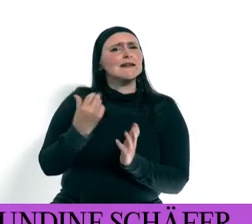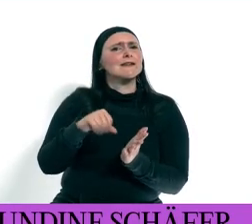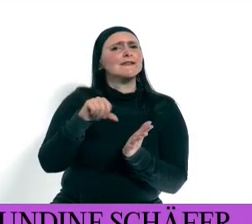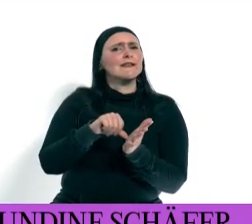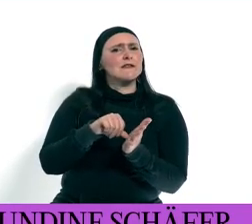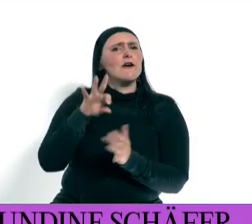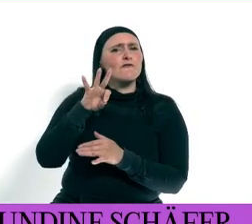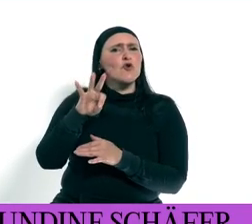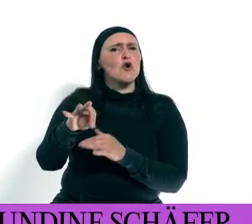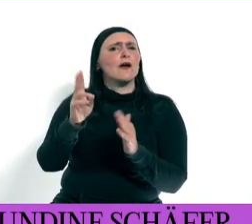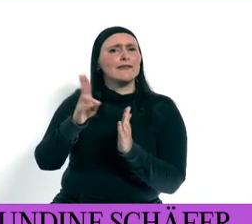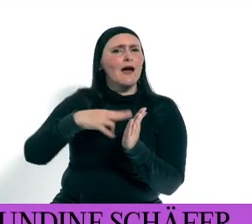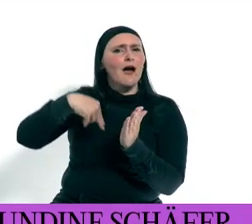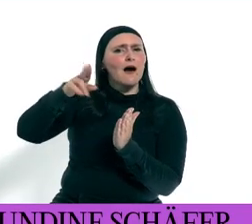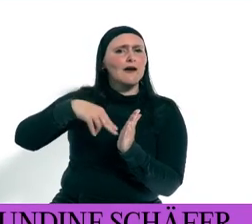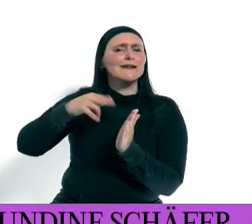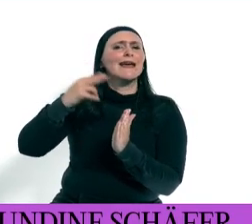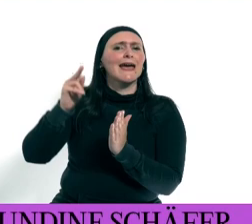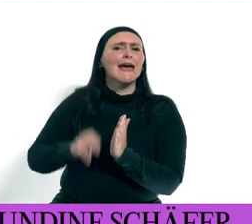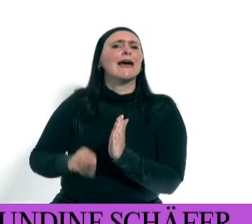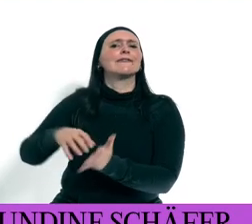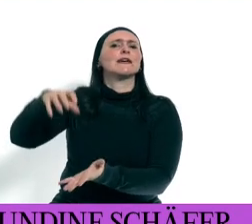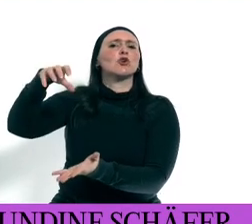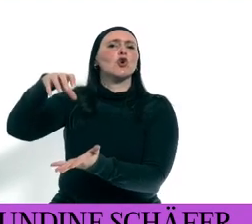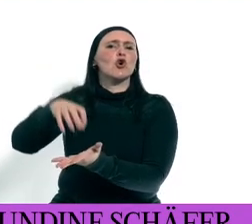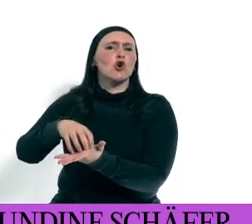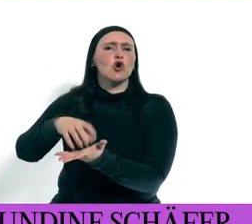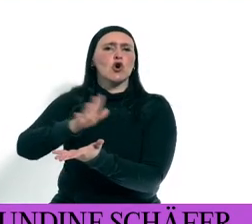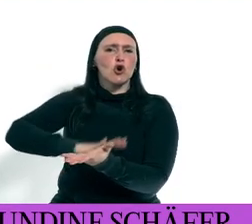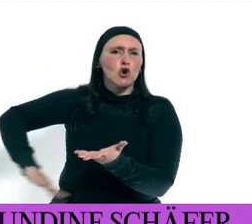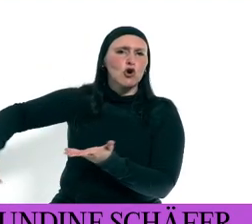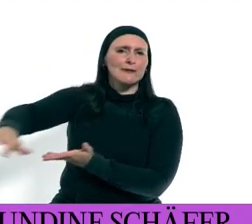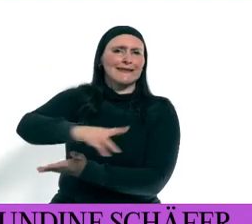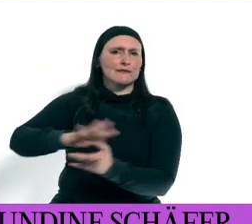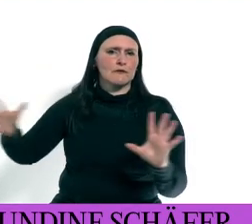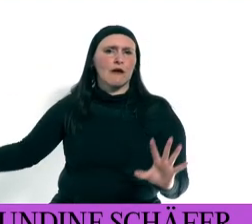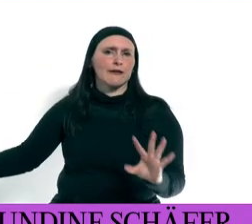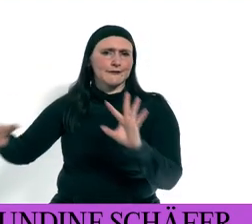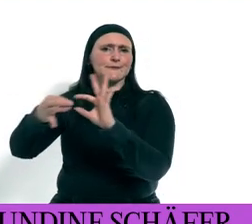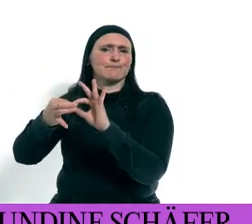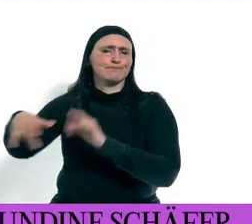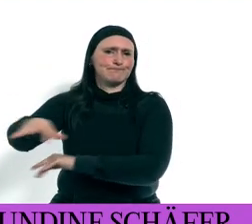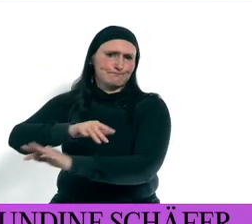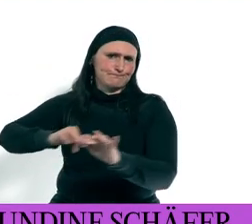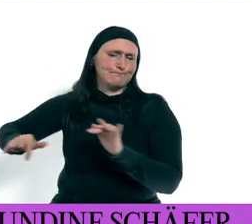ist Zentrum für Kunst und Urbanistik, Center for Art and Urbanistik.